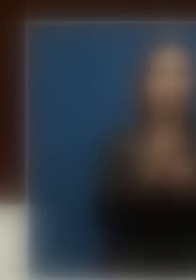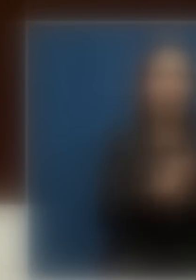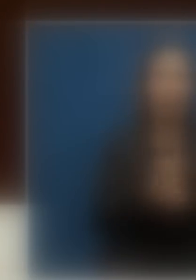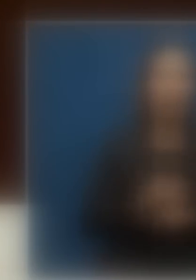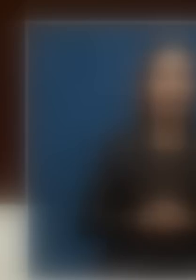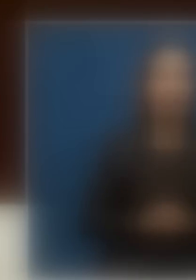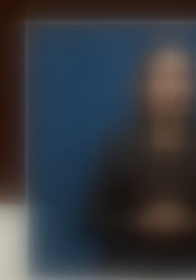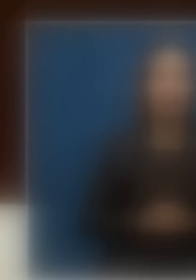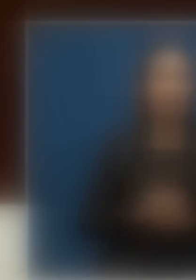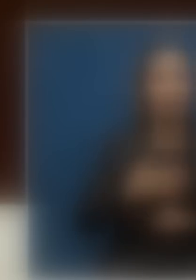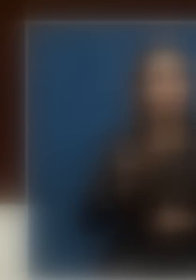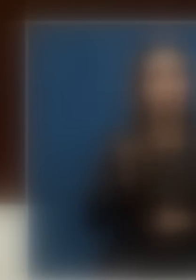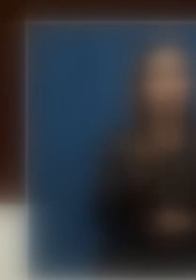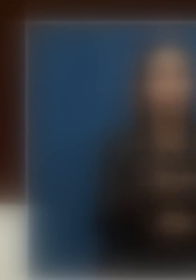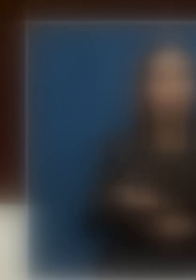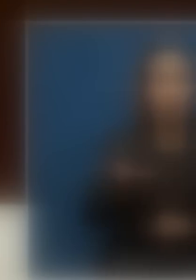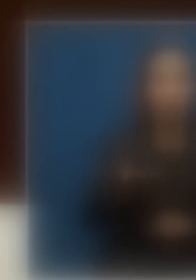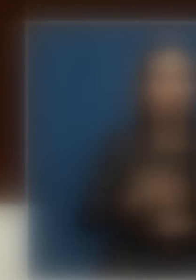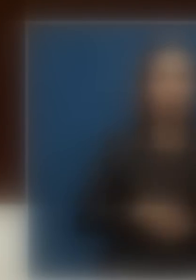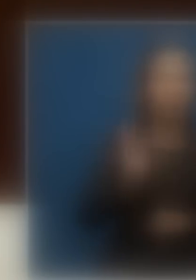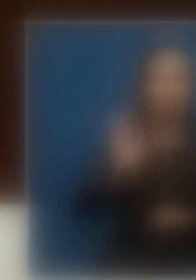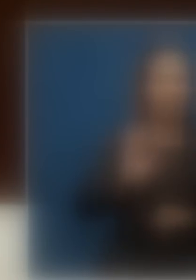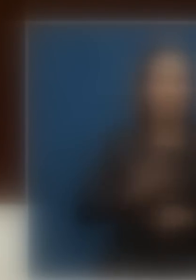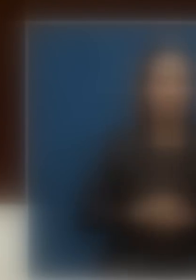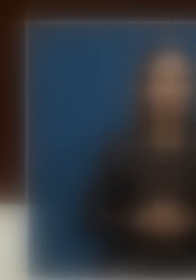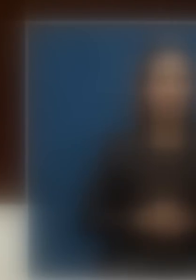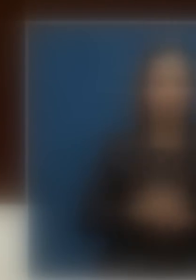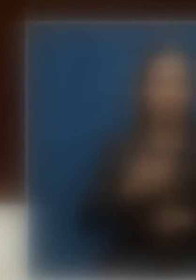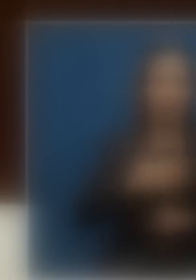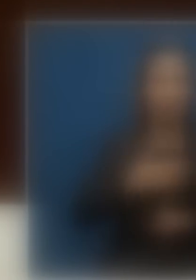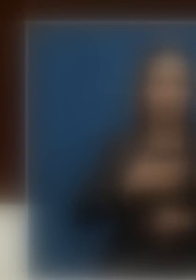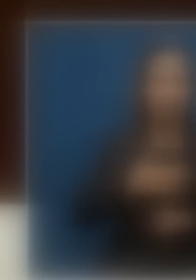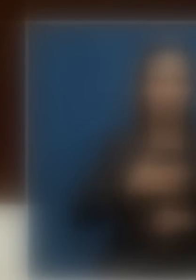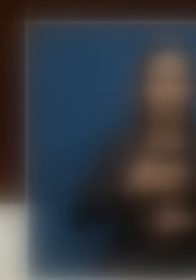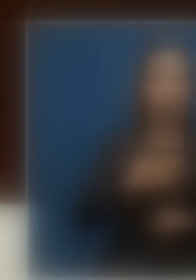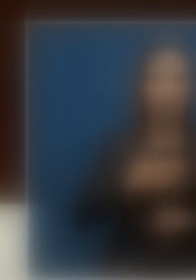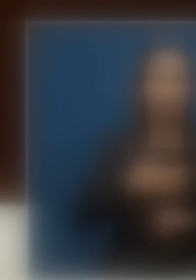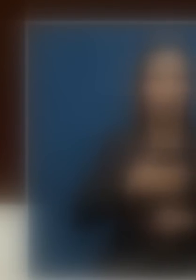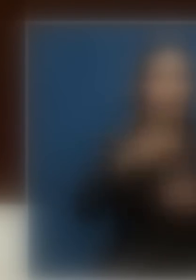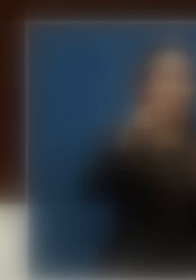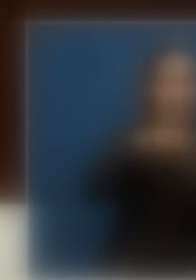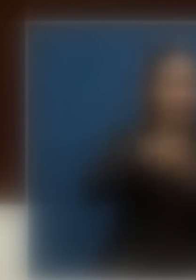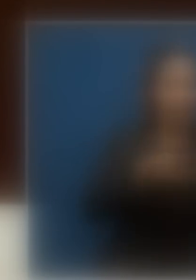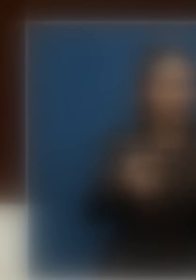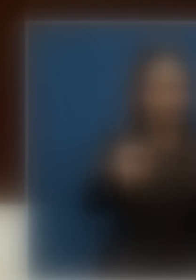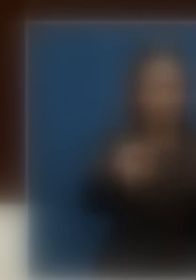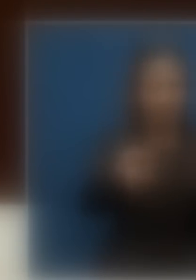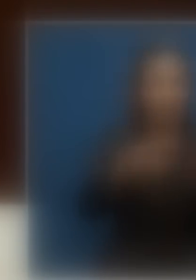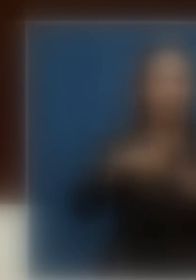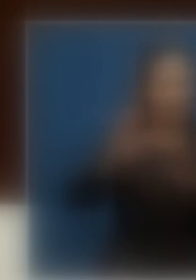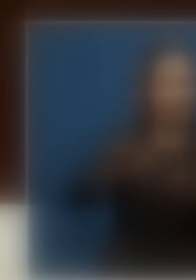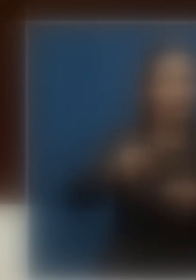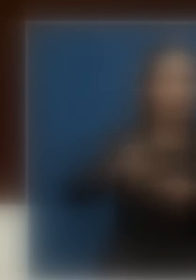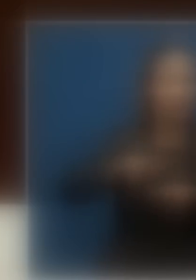อ๋ออย่างนั้นผมขอประท้วงท่านประธาน ไม่ต้องท้วงครับผมกำลังแค่อ่านนิดเดียวนะครับนั่งลงอ่ะ